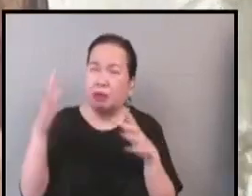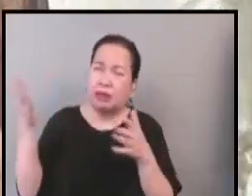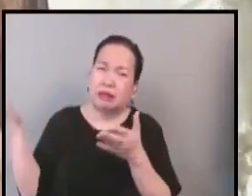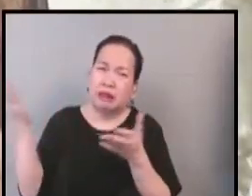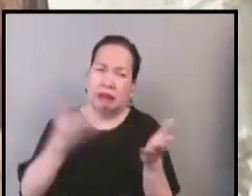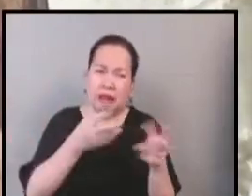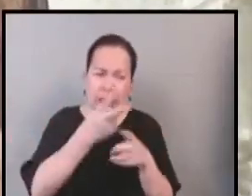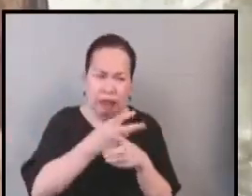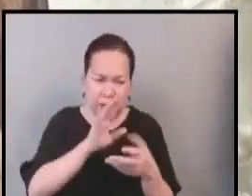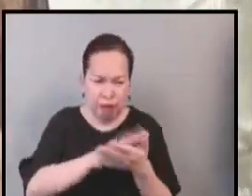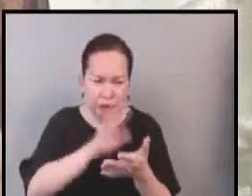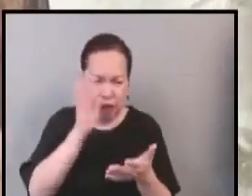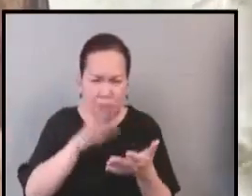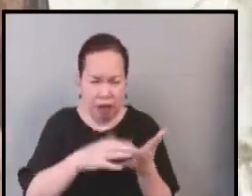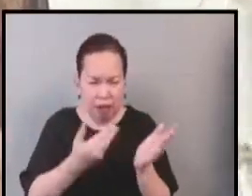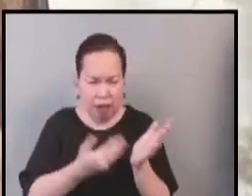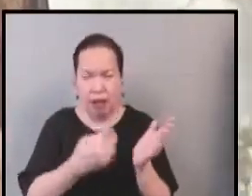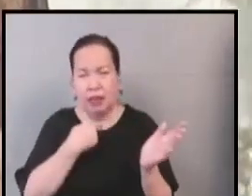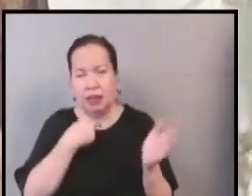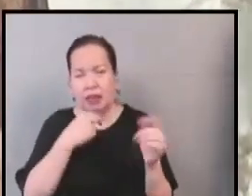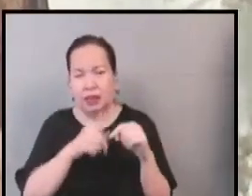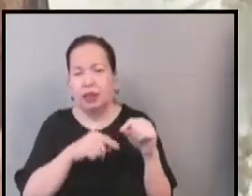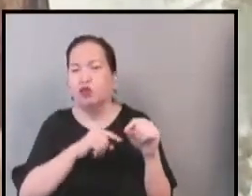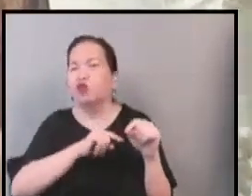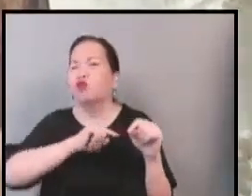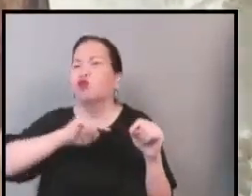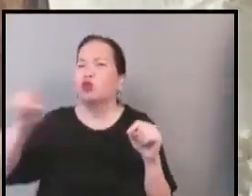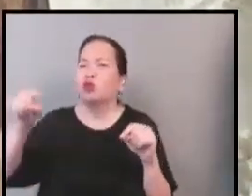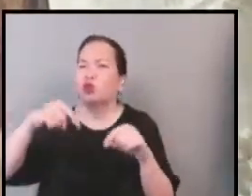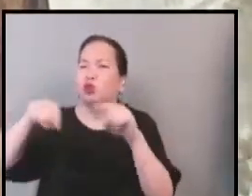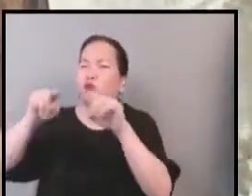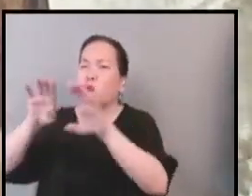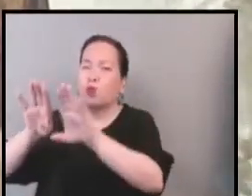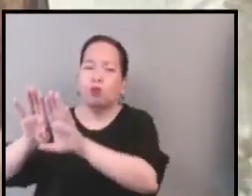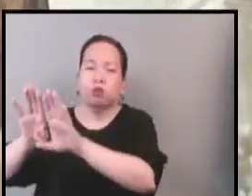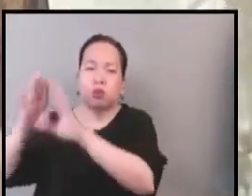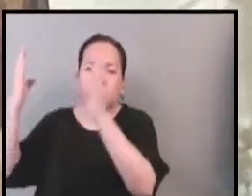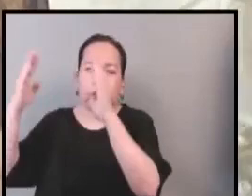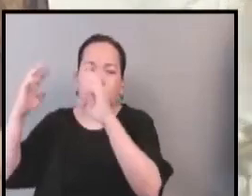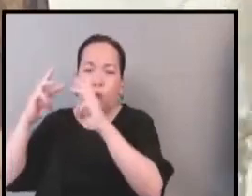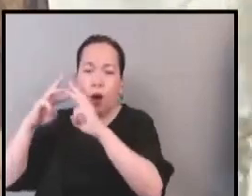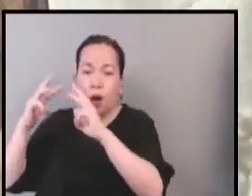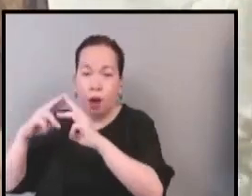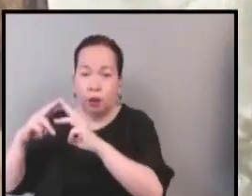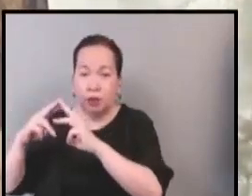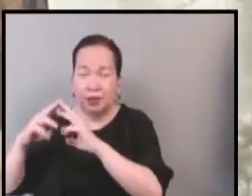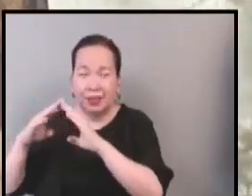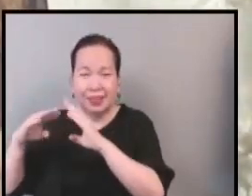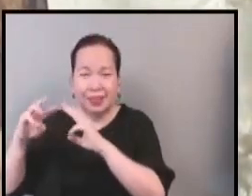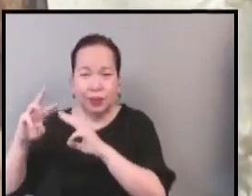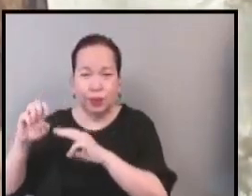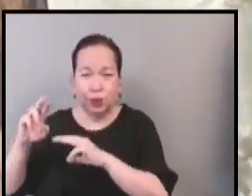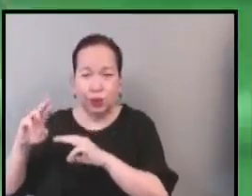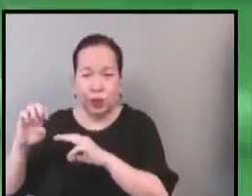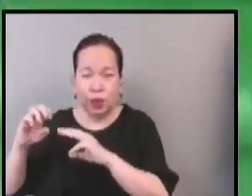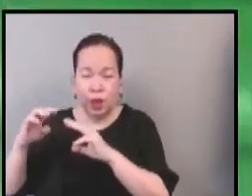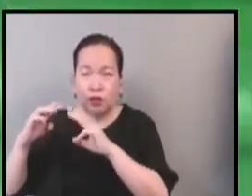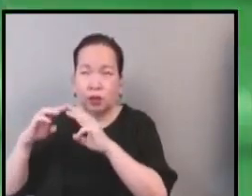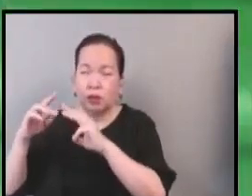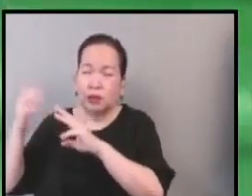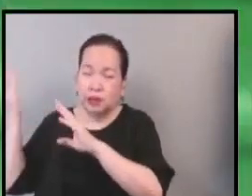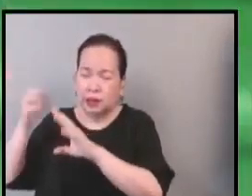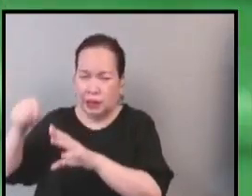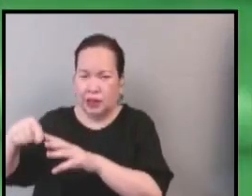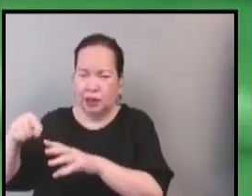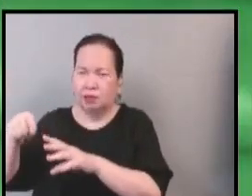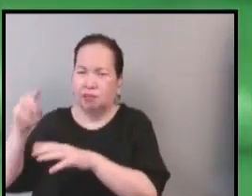naman silang magawa. Kundi dapat buksan na yung mga warehouses ng mga importers, mga millers. Wala